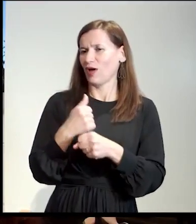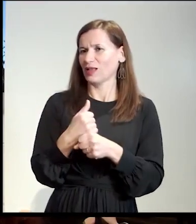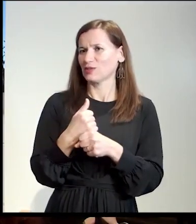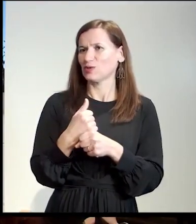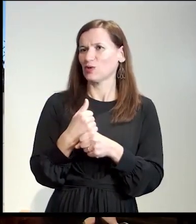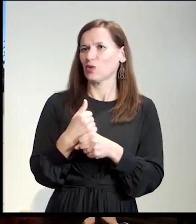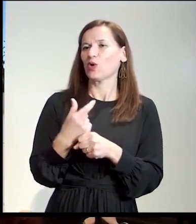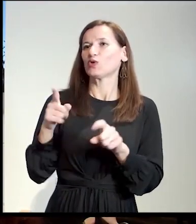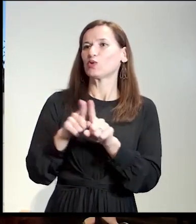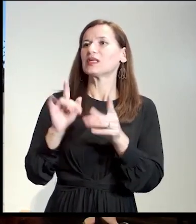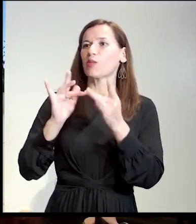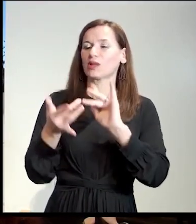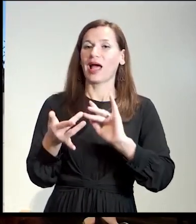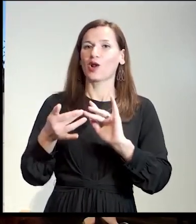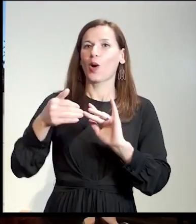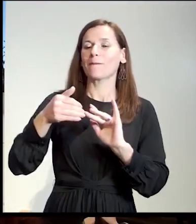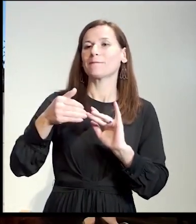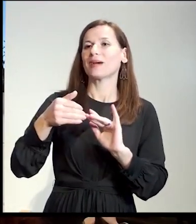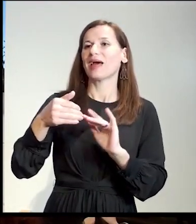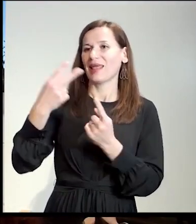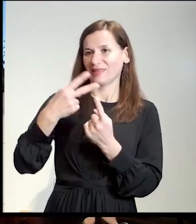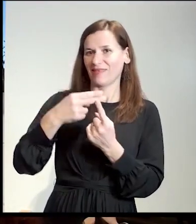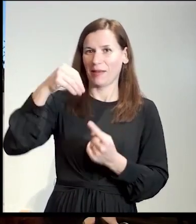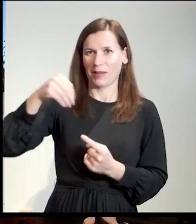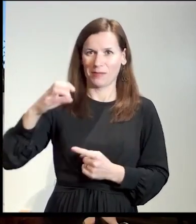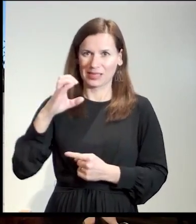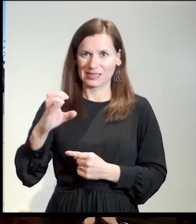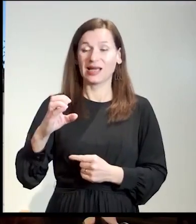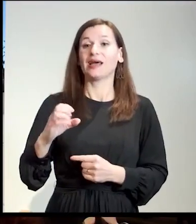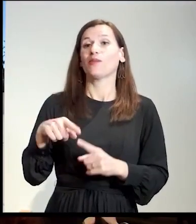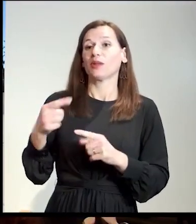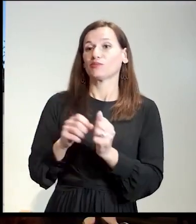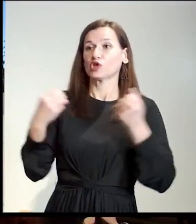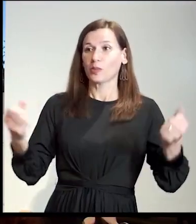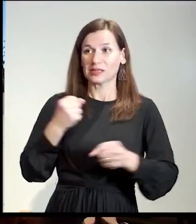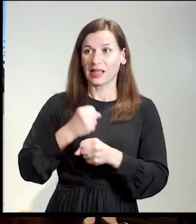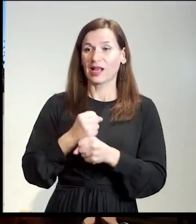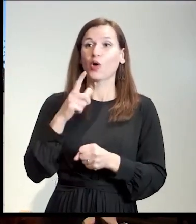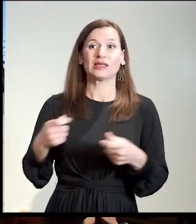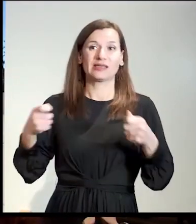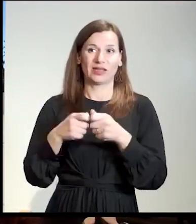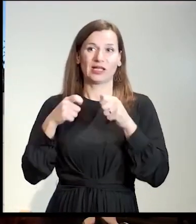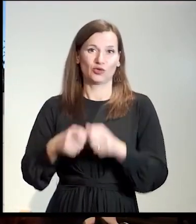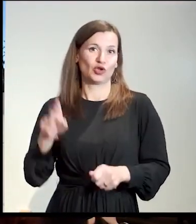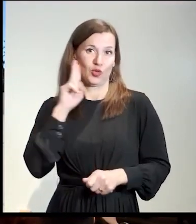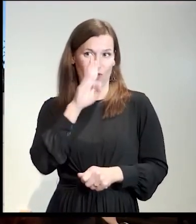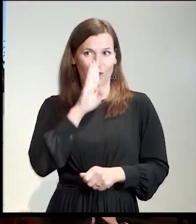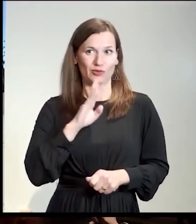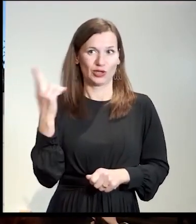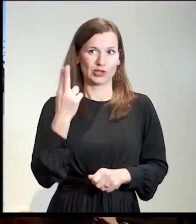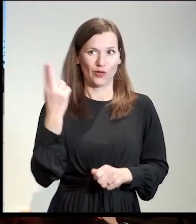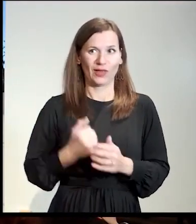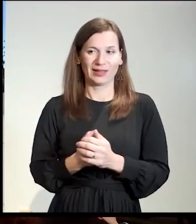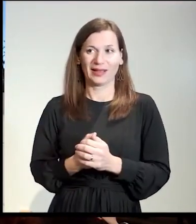RTV MMC, delom in Zvezo društev gluhih in naglušnih Slovenije. Naj